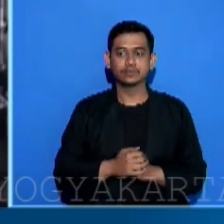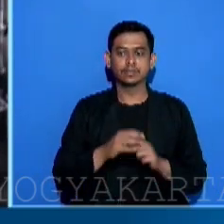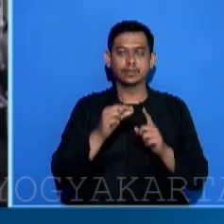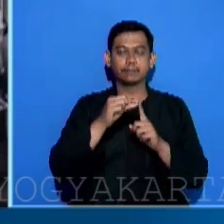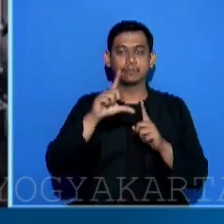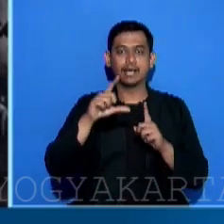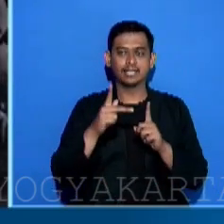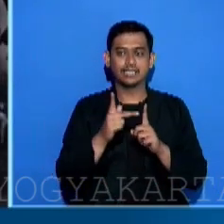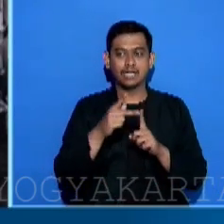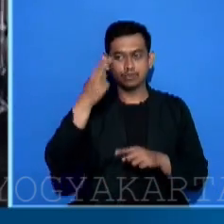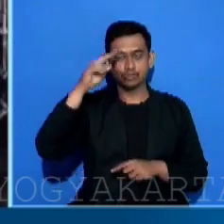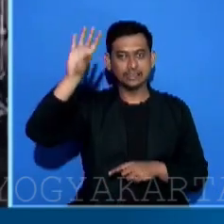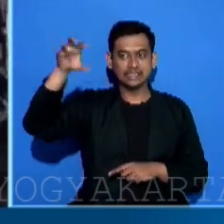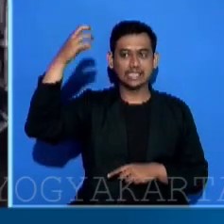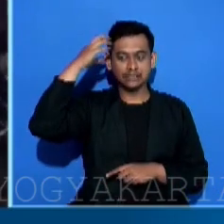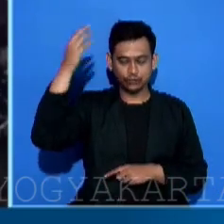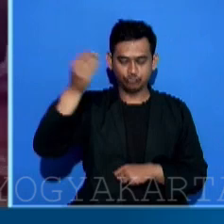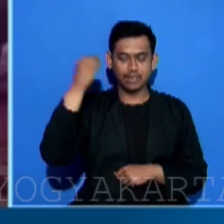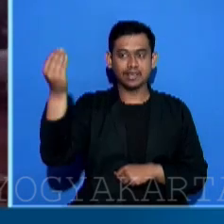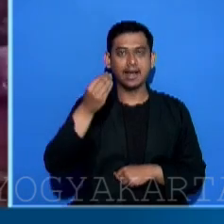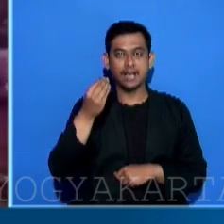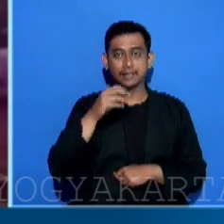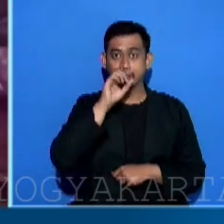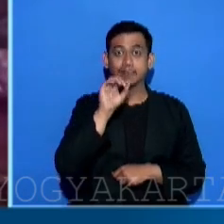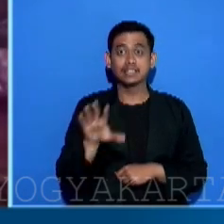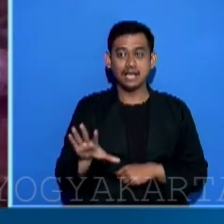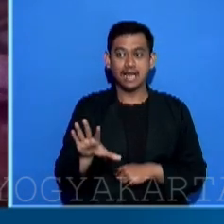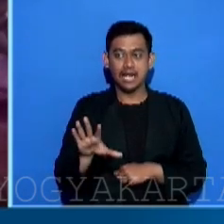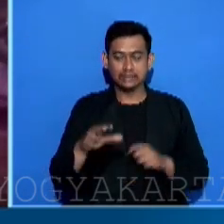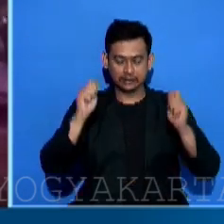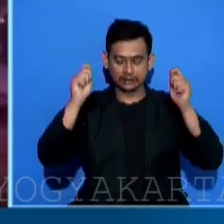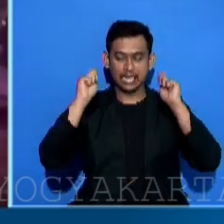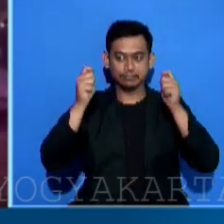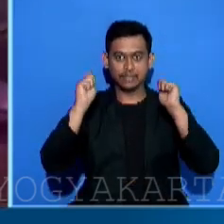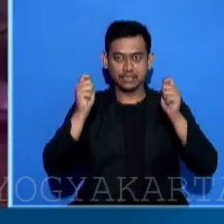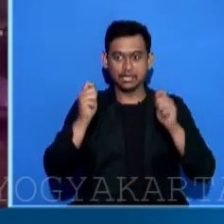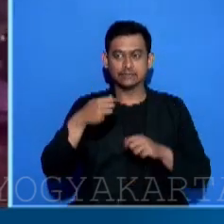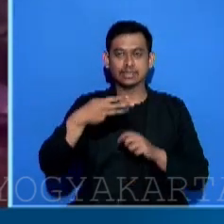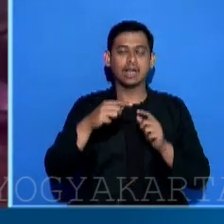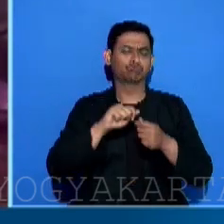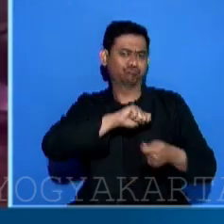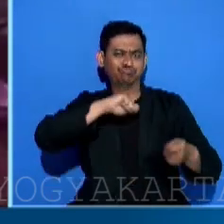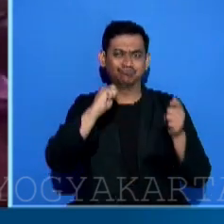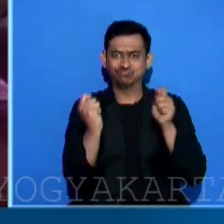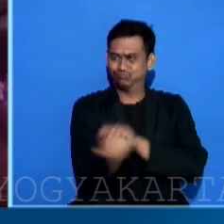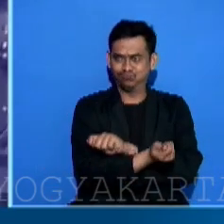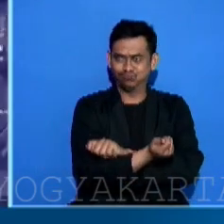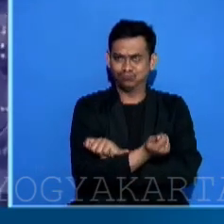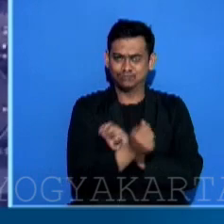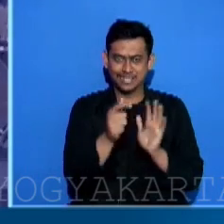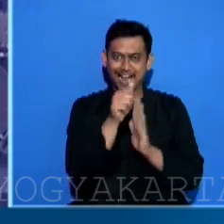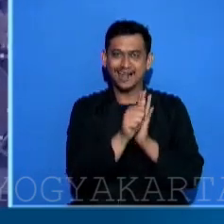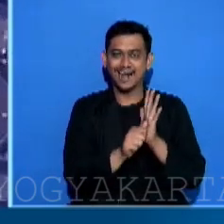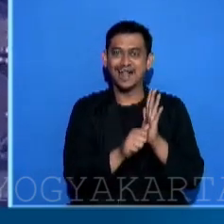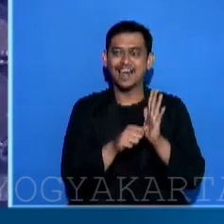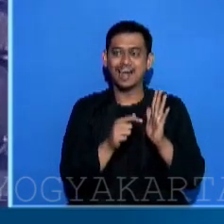Dinas Pariwisata DIY, Kurniawan, mengungkapkan masa kampanye membuat sejumlah IO mengubah jadwal pelaksanaan eventnya maju ke